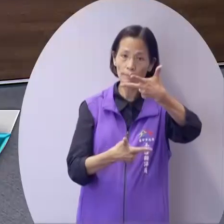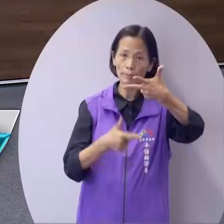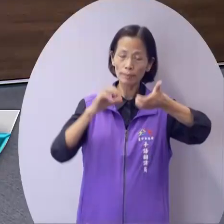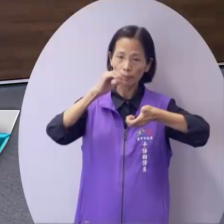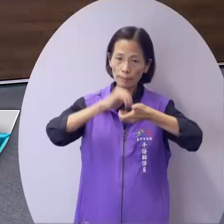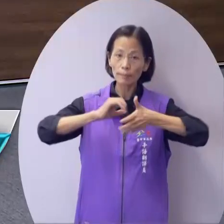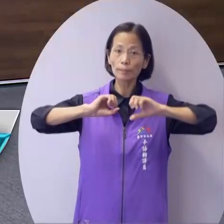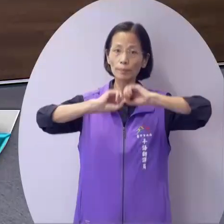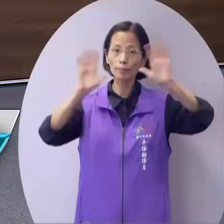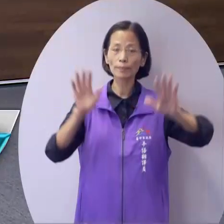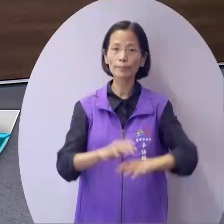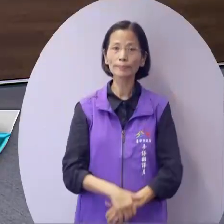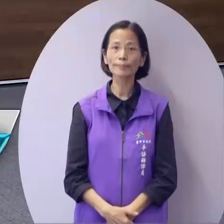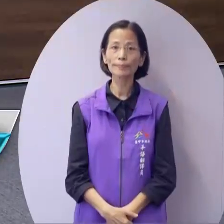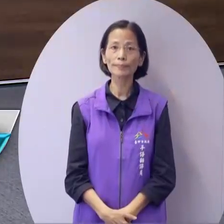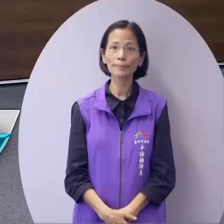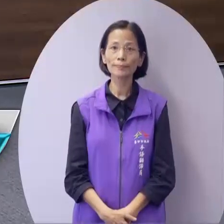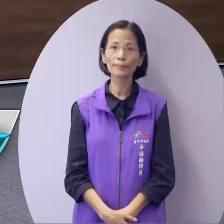定发布。